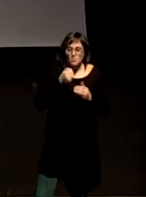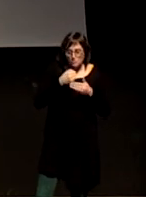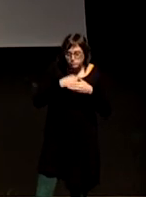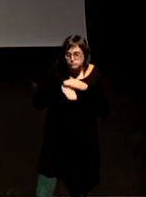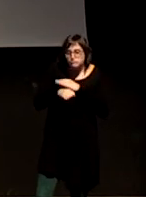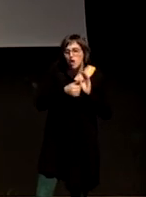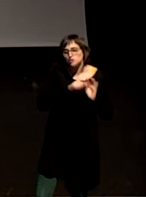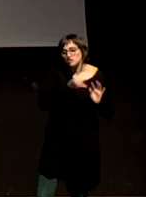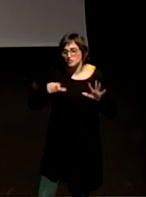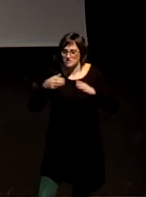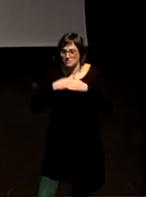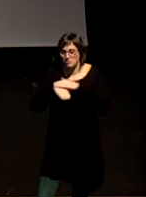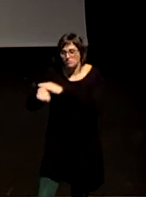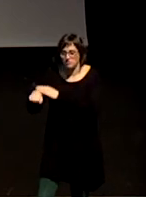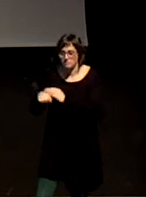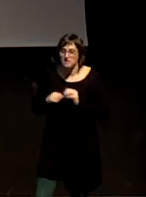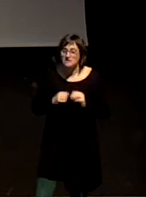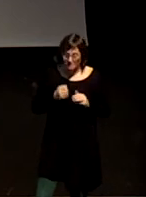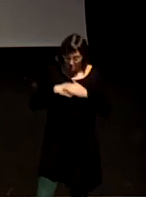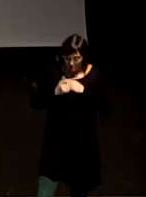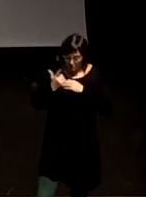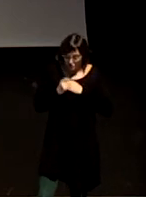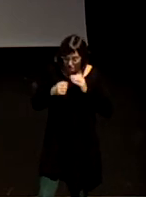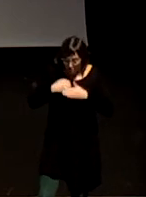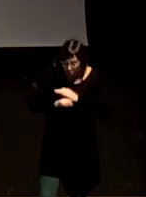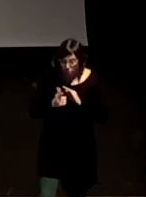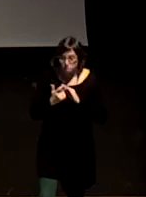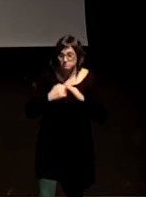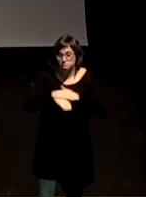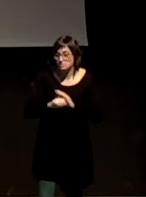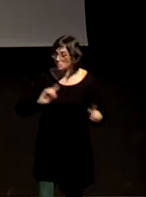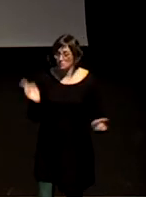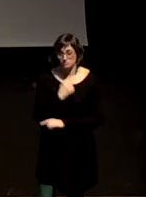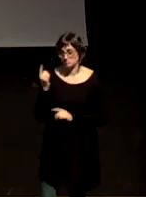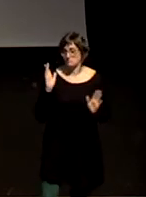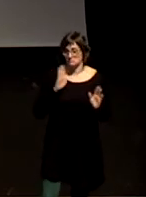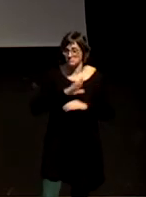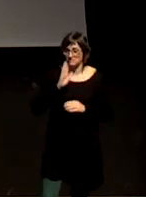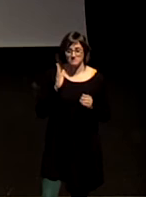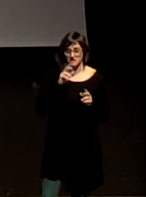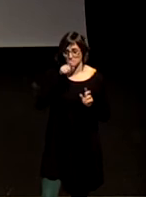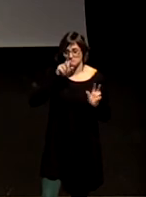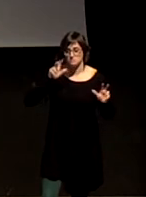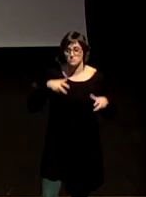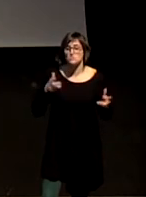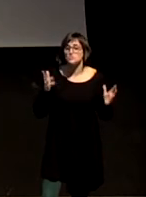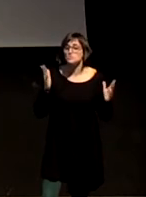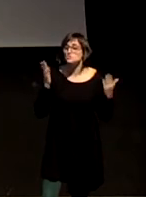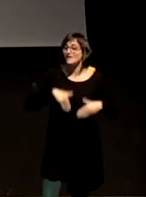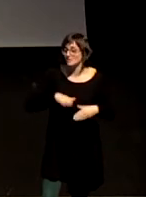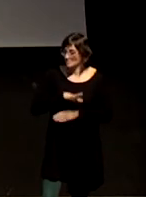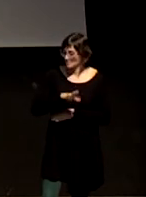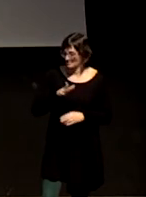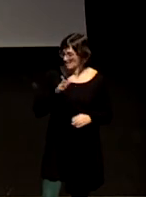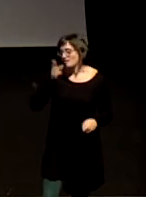les oeufs sont pendus tous les deux jours j'ai toutes les espèces de nocturne il ya une raison à ça je vais vous